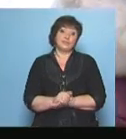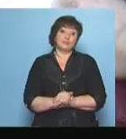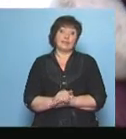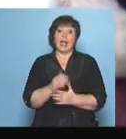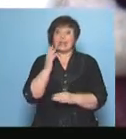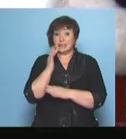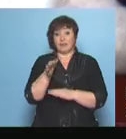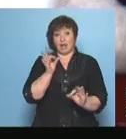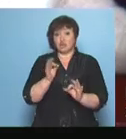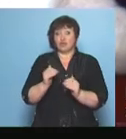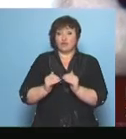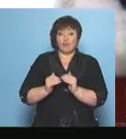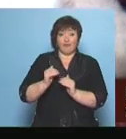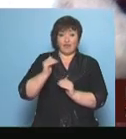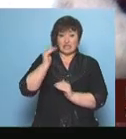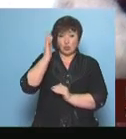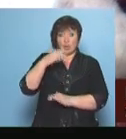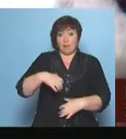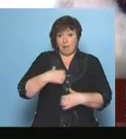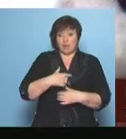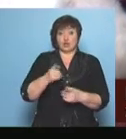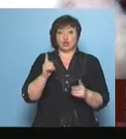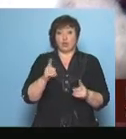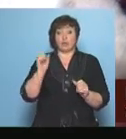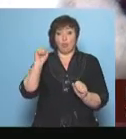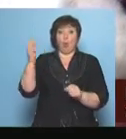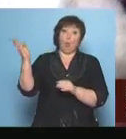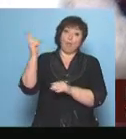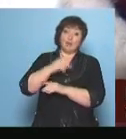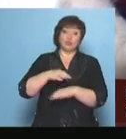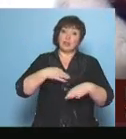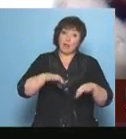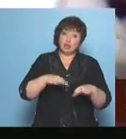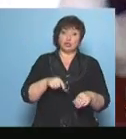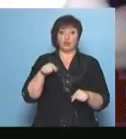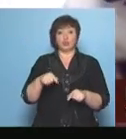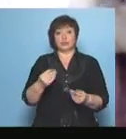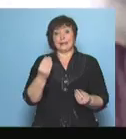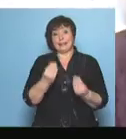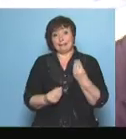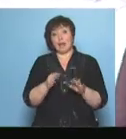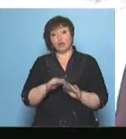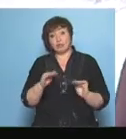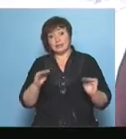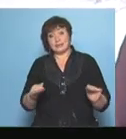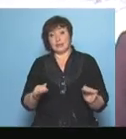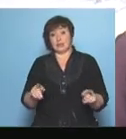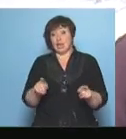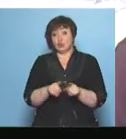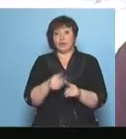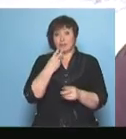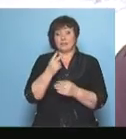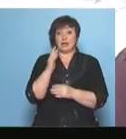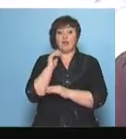Деревья, конечно, они уже высокие. Мы боимся то, что они упадут и на машины, как бы тут и дети играют. Получается, вот береза тоже высокая. Сколько